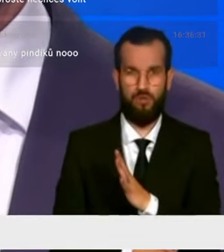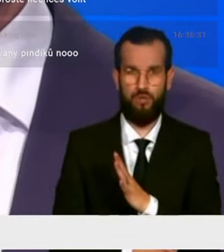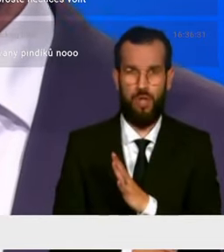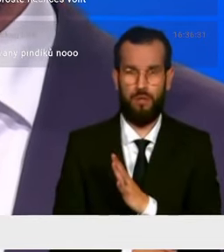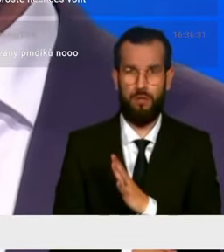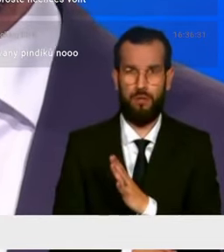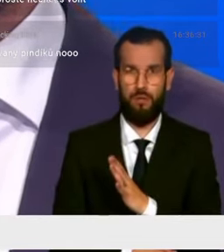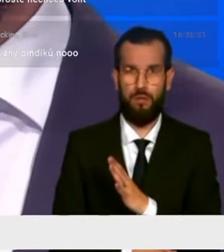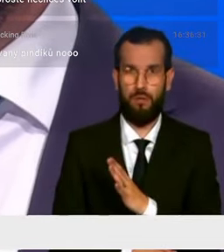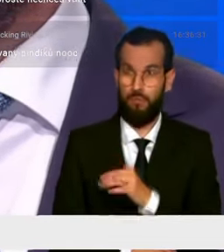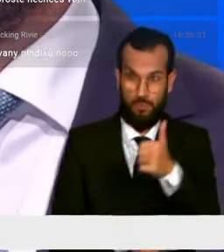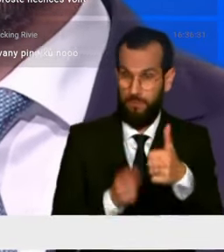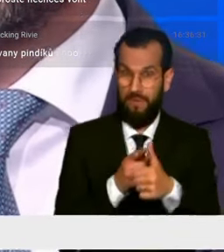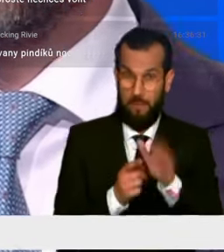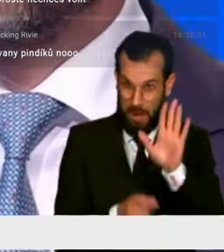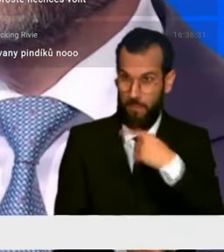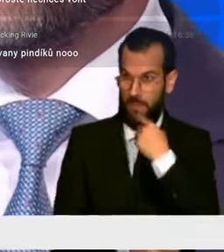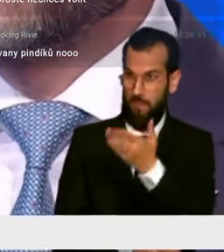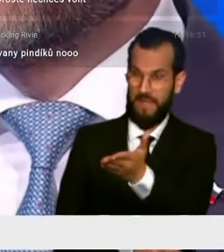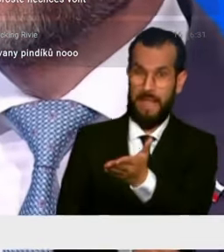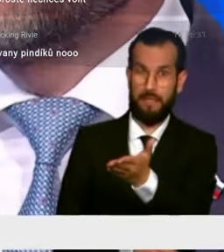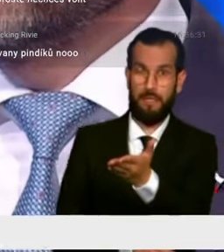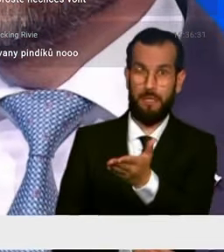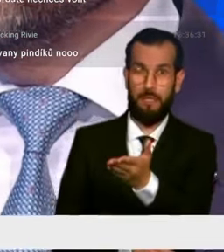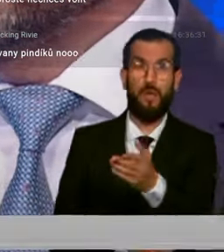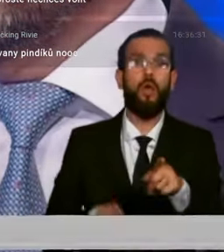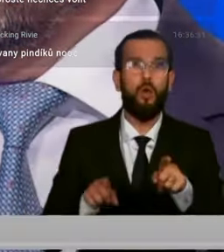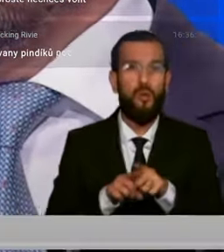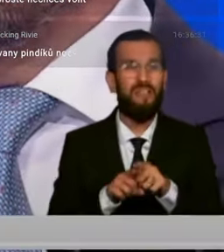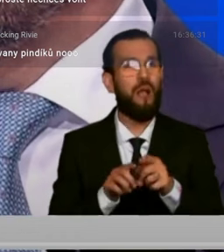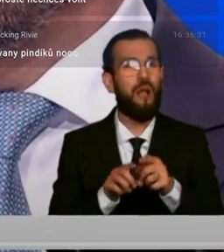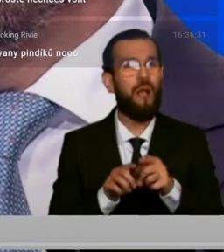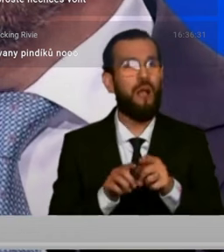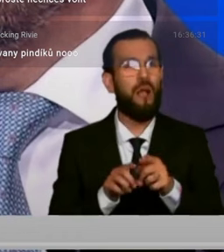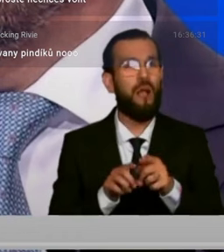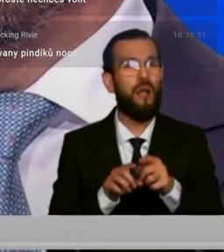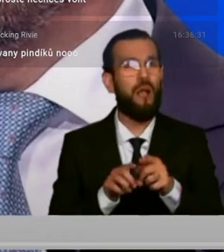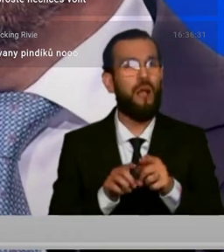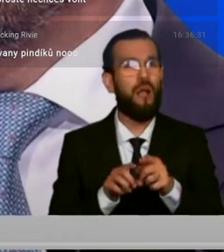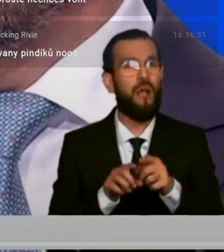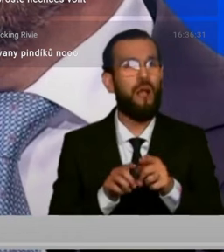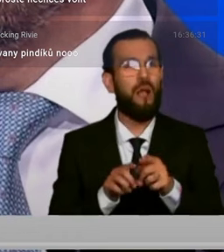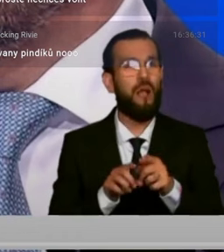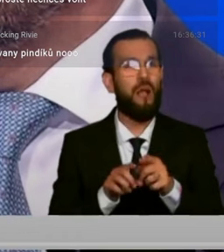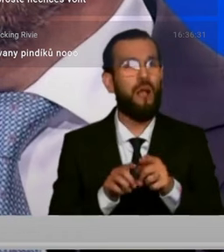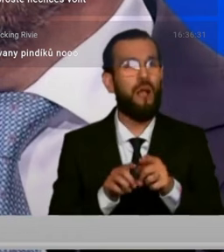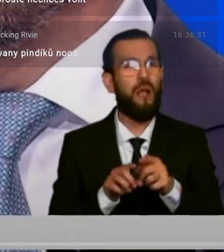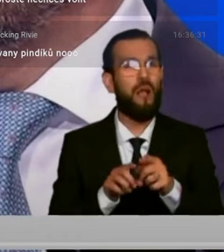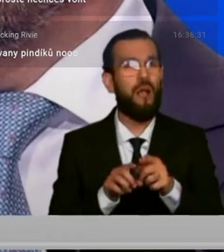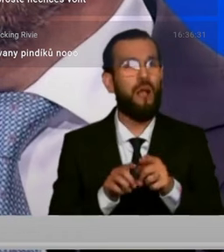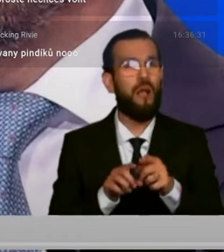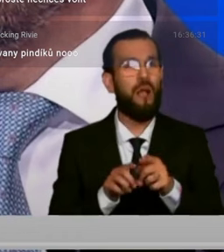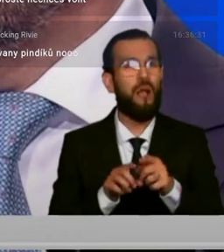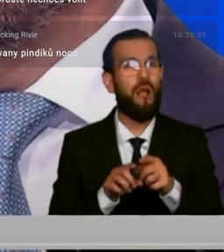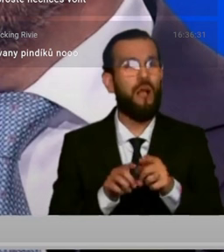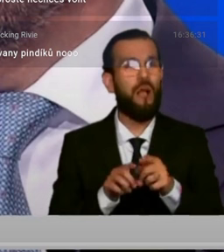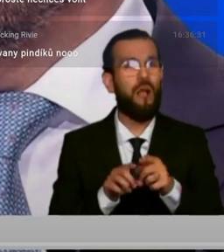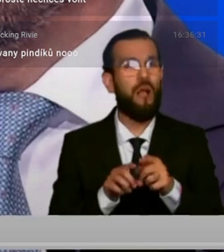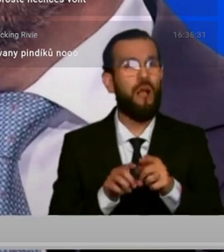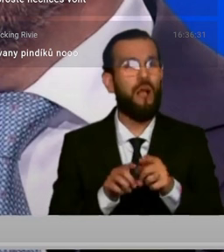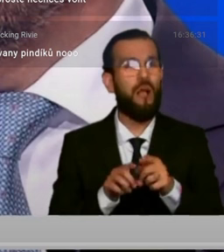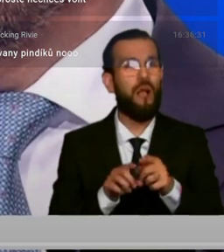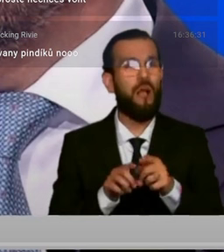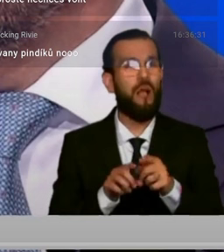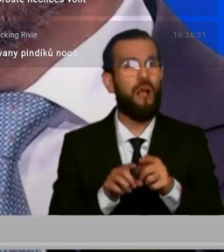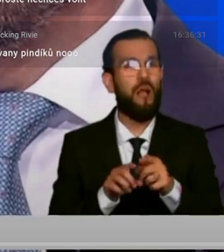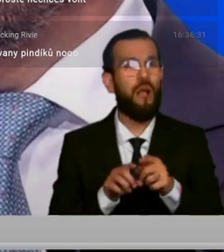krajinu takže toto je prvá vec druhá vec k právu k právu veta zopakujem prečo sa to asi bojí povedať lebo on